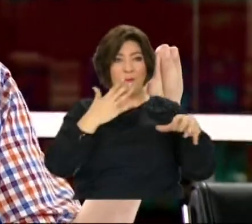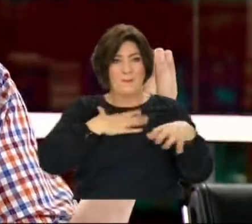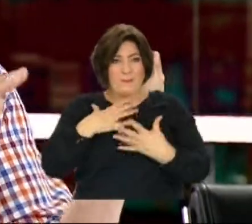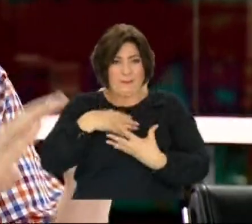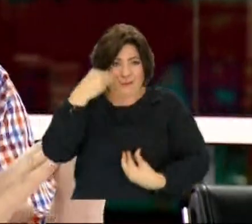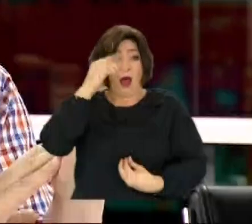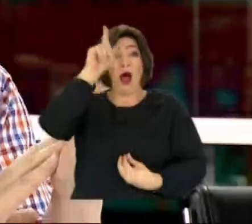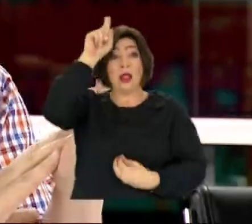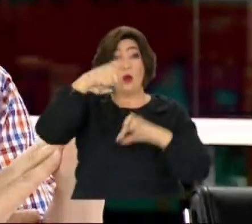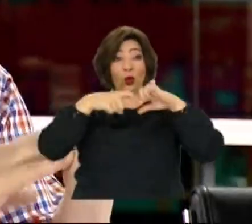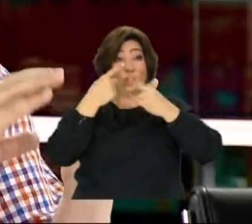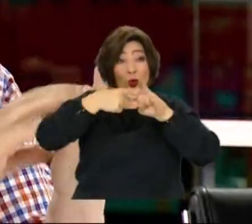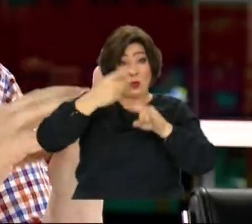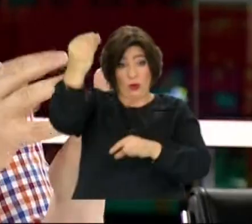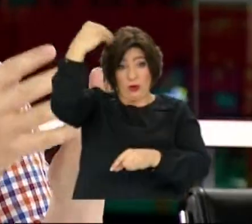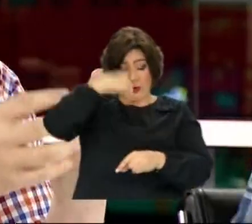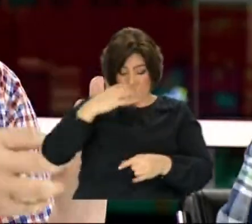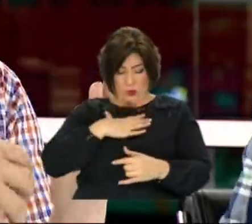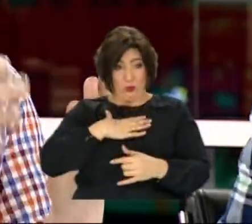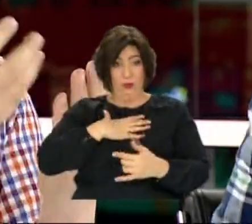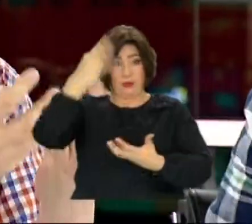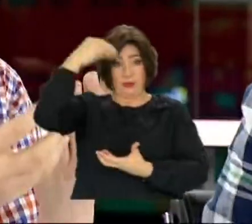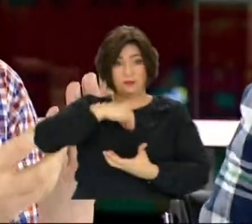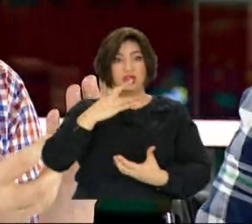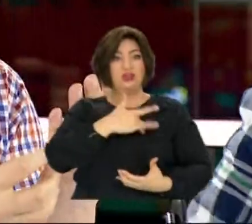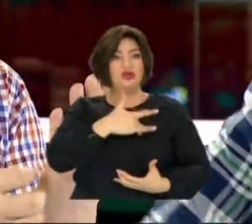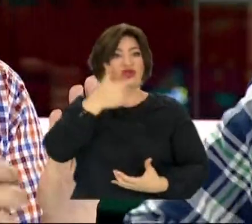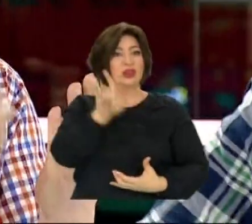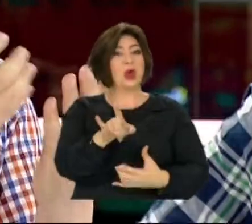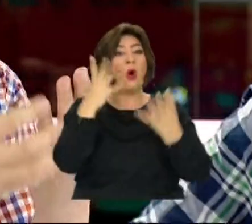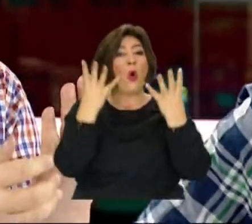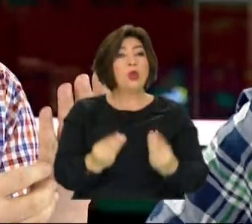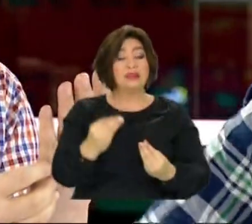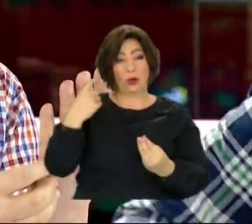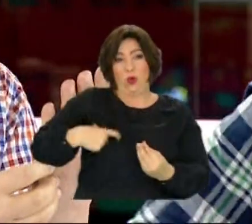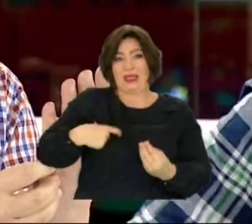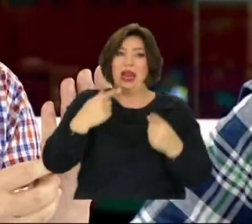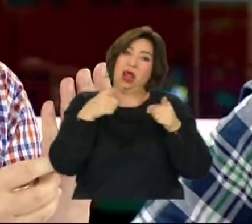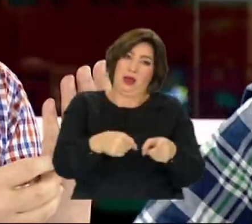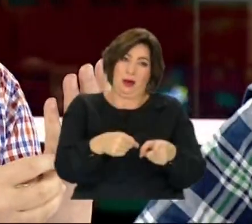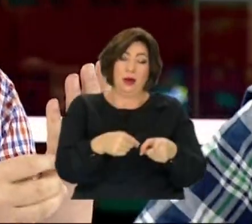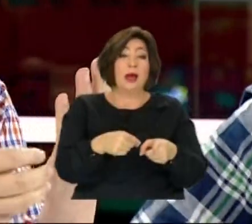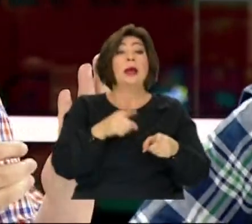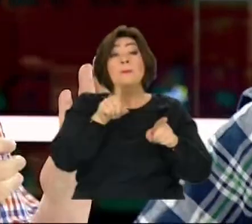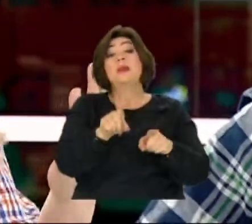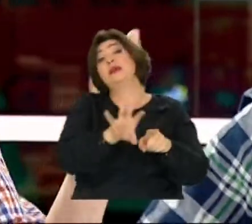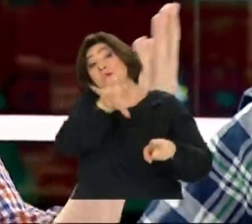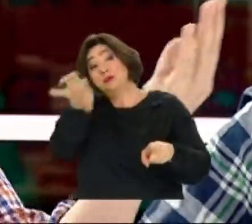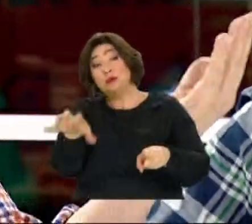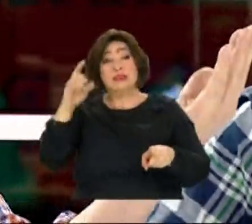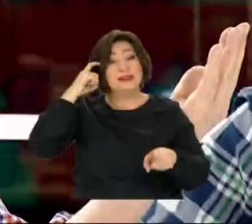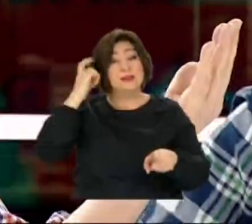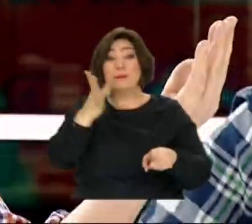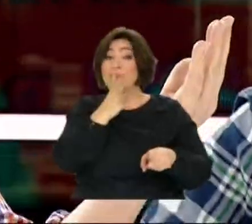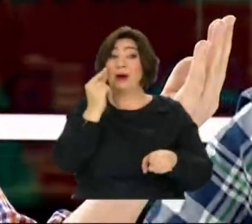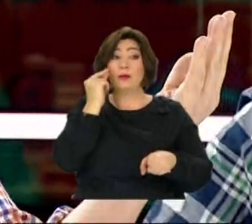hı-hı, Allah'ın ruh vermesinden kasıt bu maddi bedene canlılık özelliği vermesidir diye bizim bir kısım düşünürler anlamıştır. Hı-hı. Diğer bir kısım düşünürler ruh